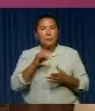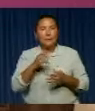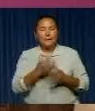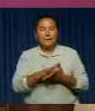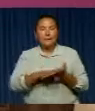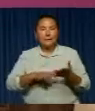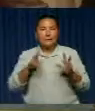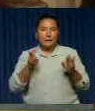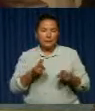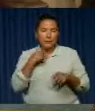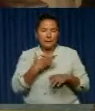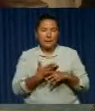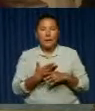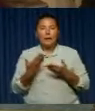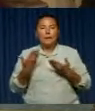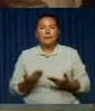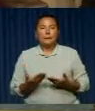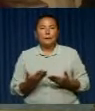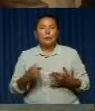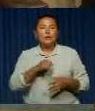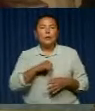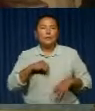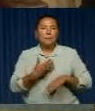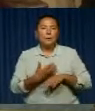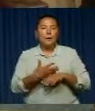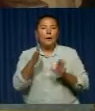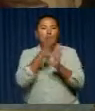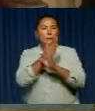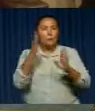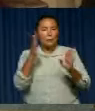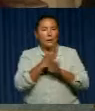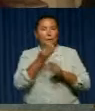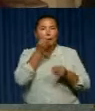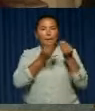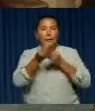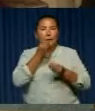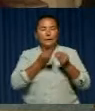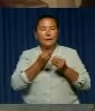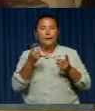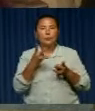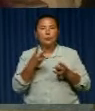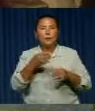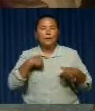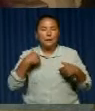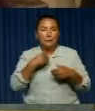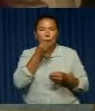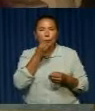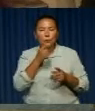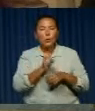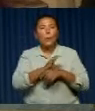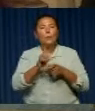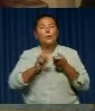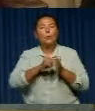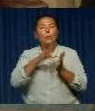қарай жалғастырайық. Нұрсұлу Аманбекқызы, жалпы осы орайда көптеген мамандар тамақтануды реттеу керек деп жатады.